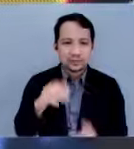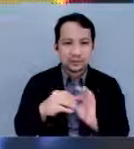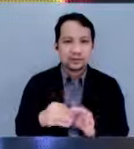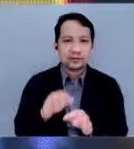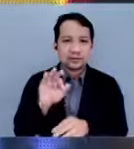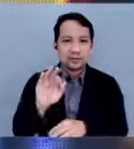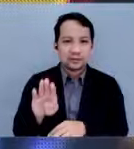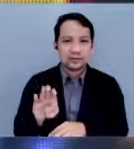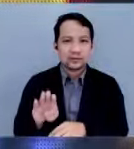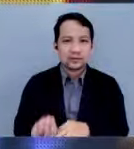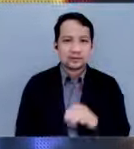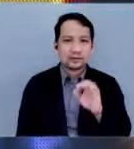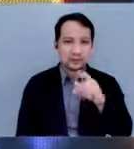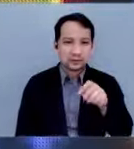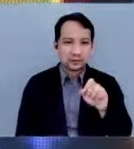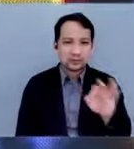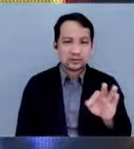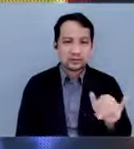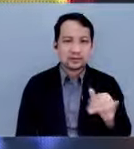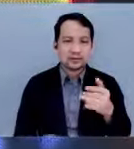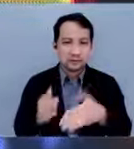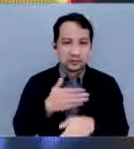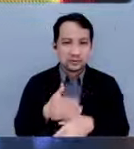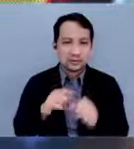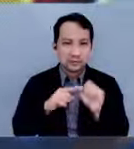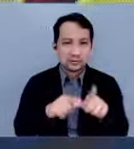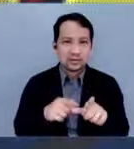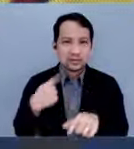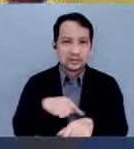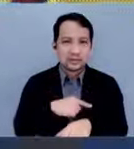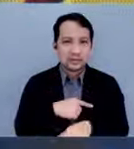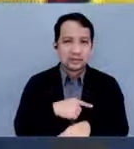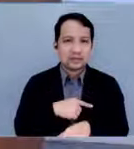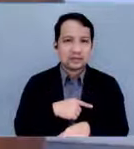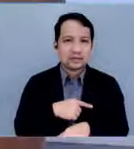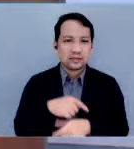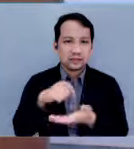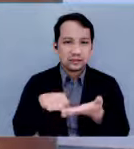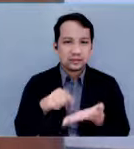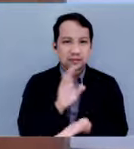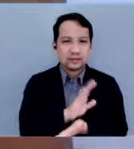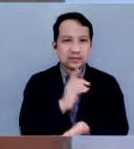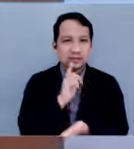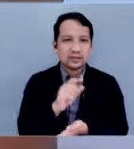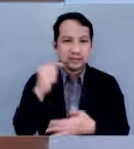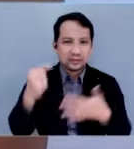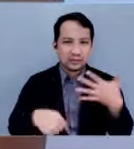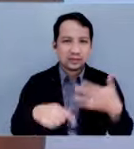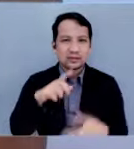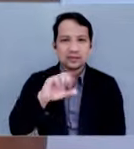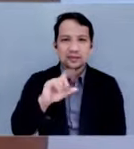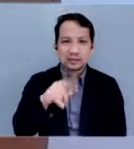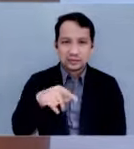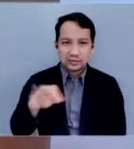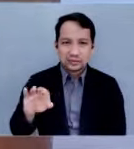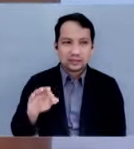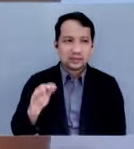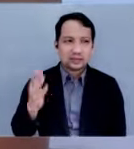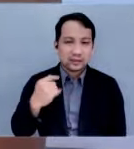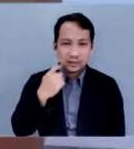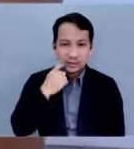sa Spotify, yung mga kanta namin, original songs na sinulat niya. Ayan, lahat nasa Spotify. At yung kanina is